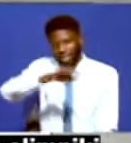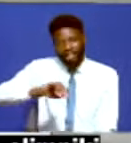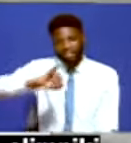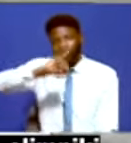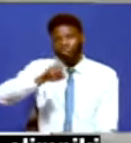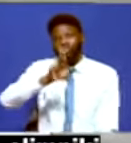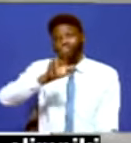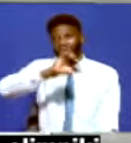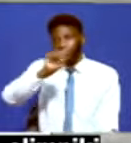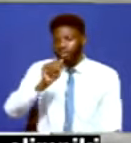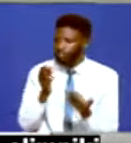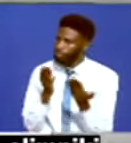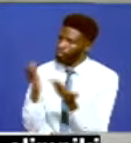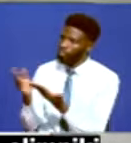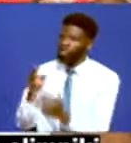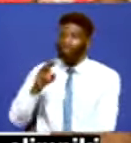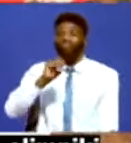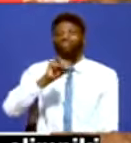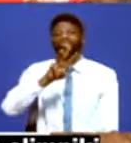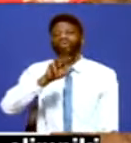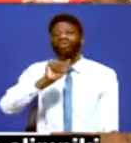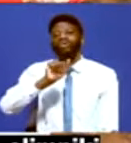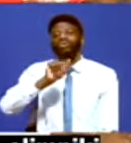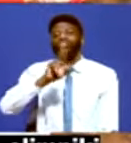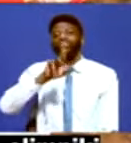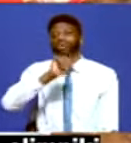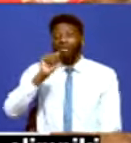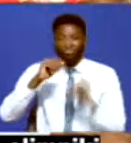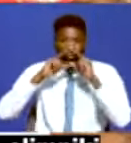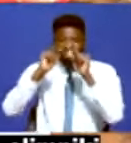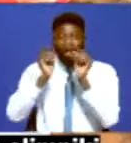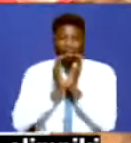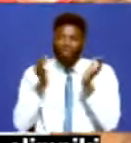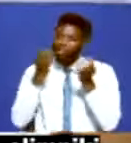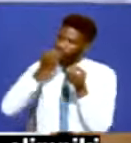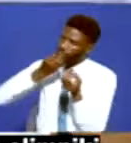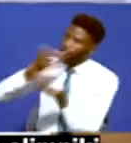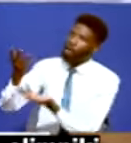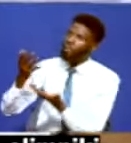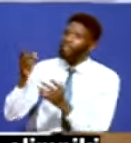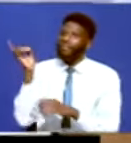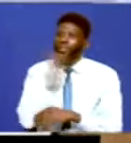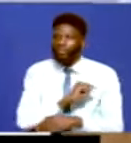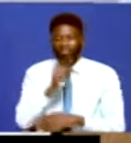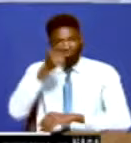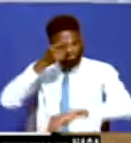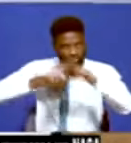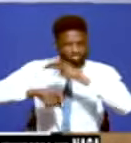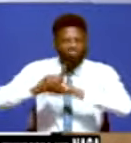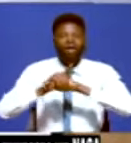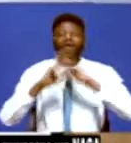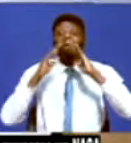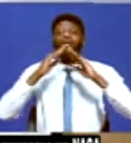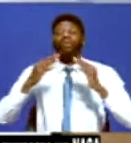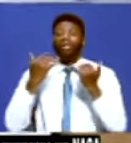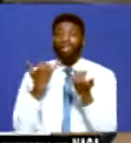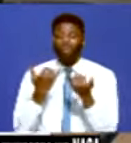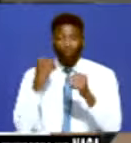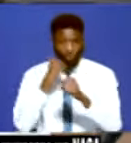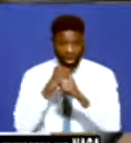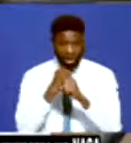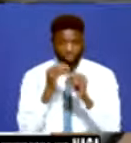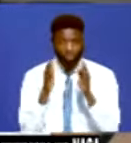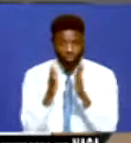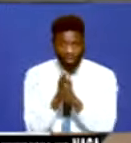alisema maafisa wake walifahamishwa na umma kabla ya kuvamia maficho ya washukiwa hao, na sasa wanashirikiana na kitengo cha idara ya upelelezi